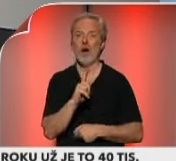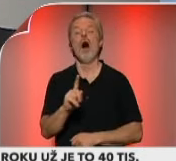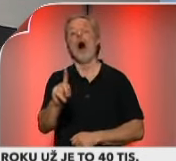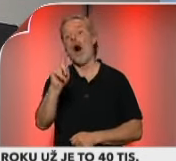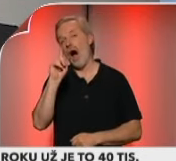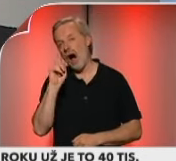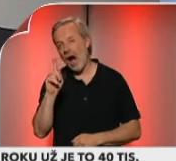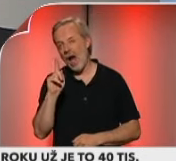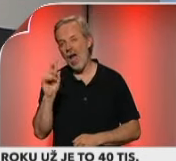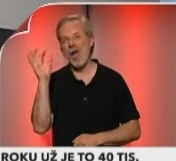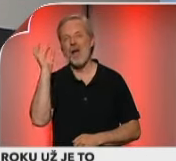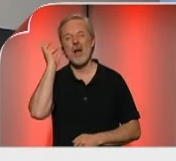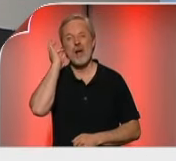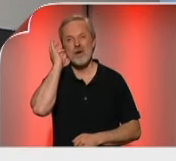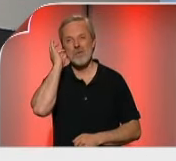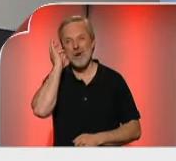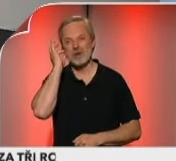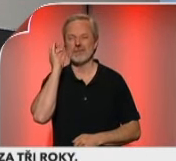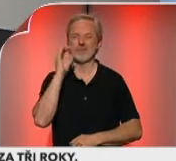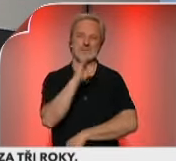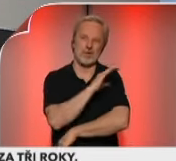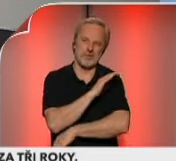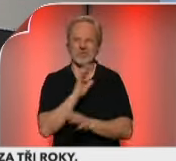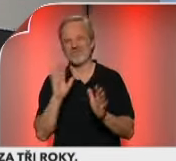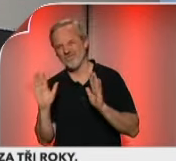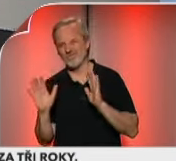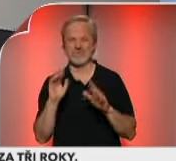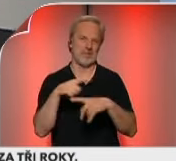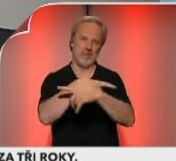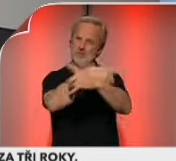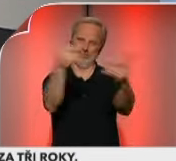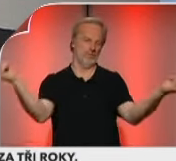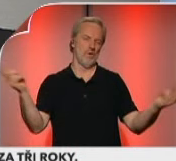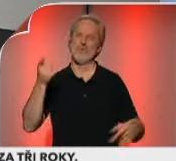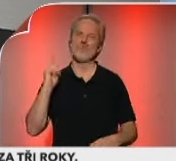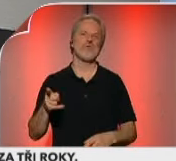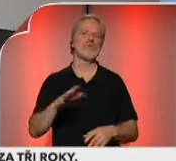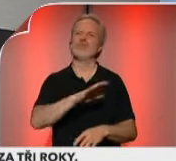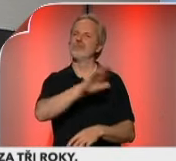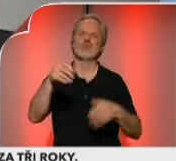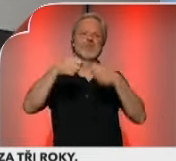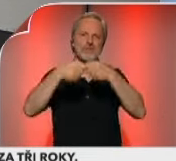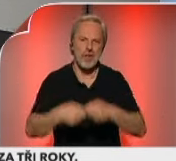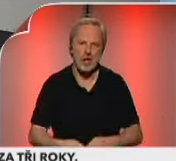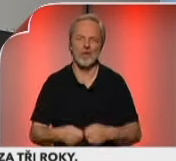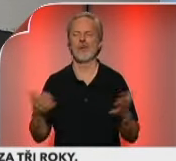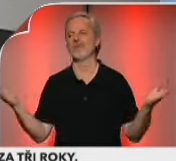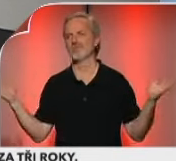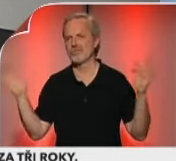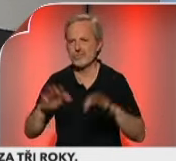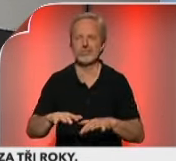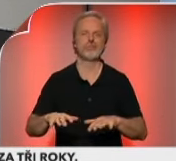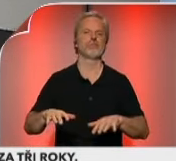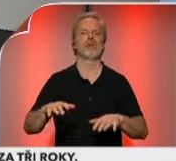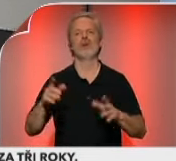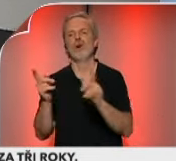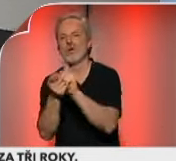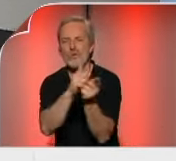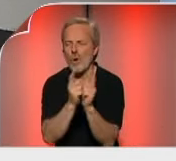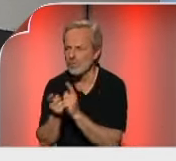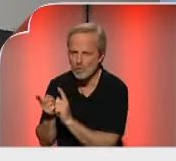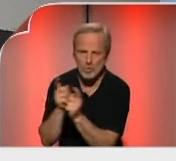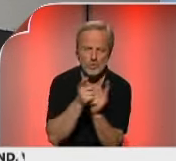eh Je to věc skutečně všech členů sociální demokracie ve Středních Čechách A jsem přesvědčen že